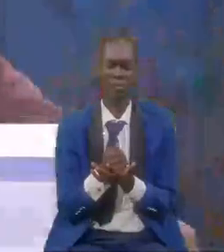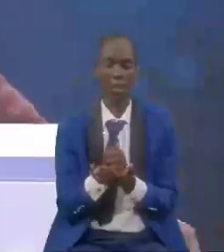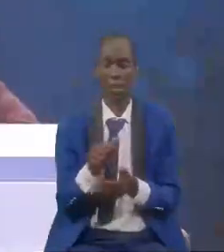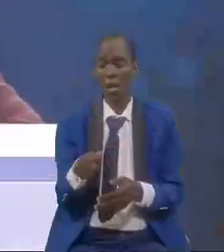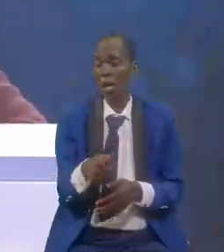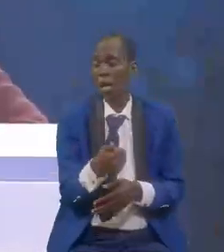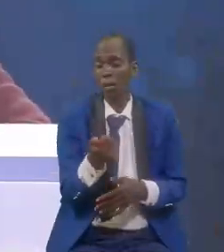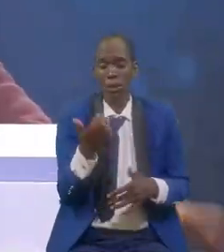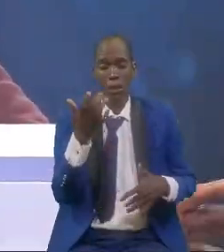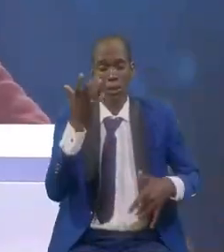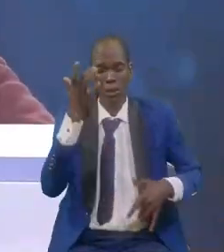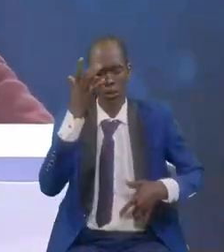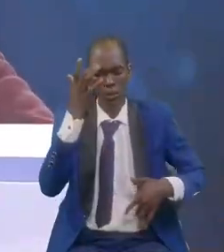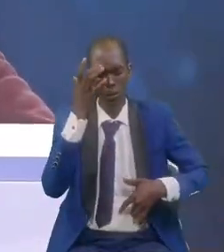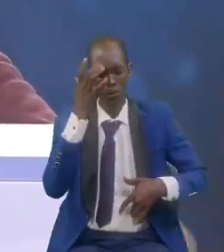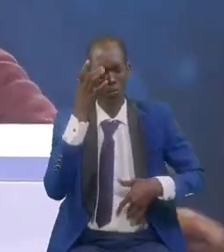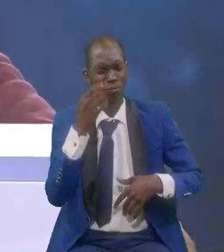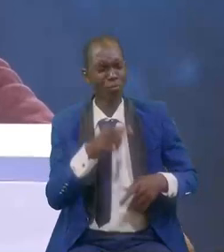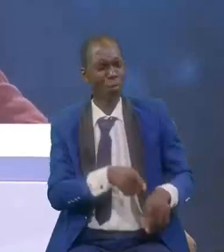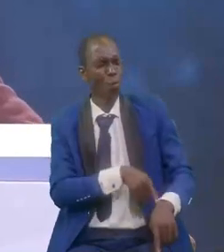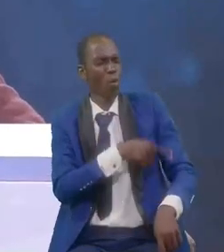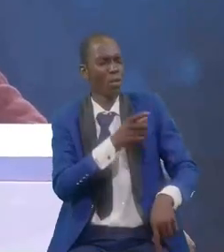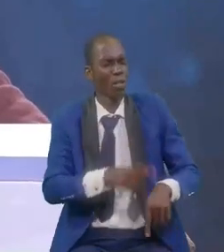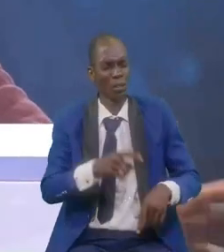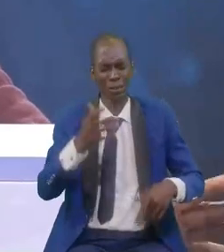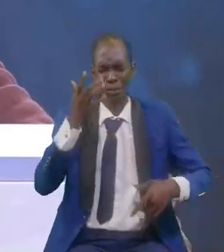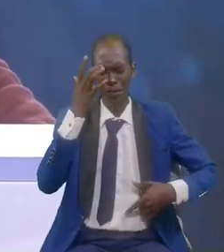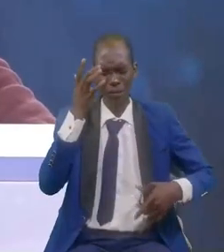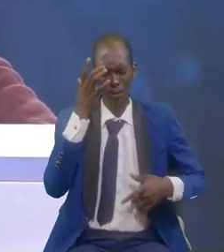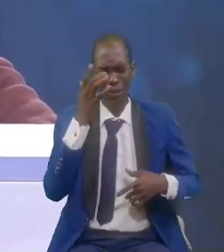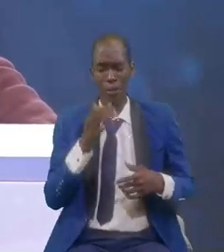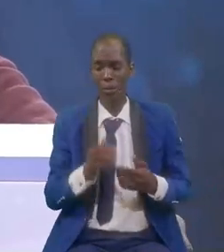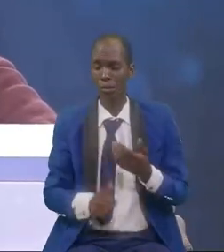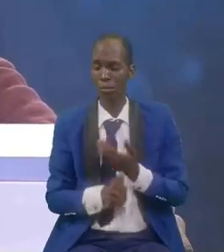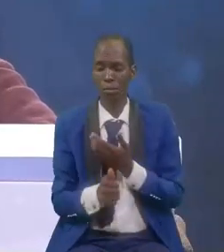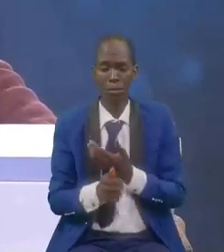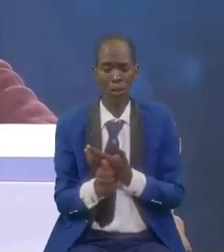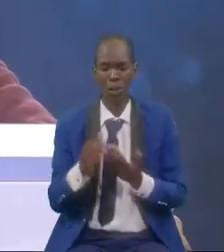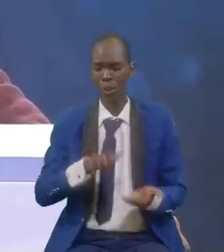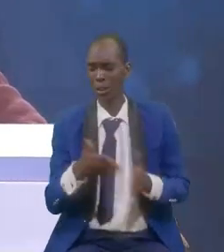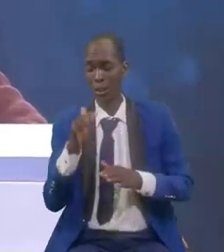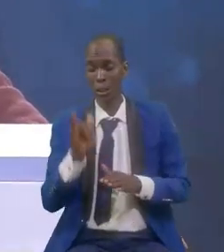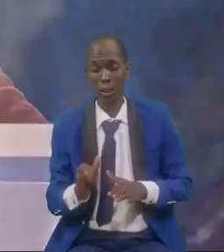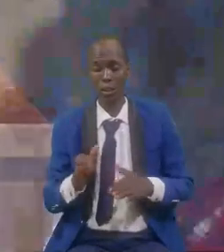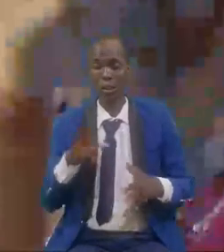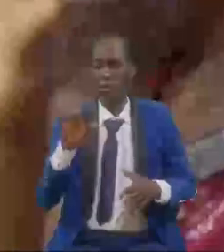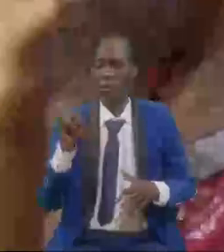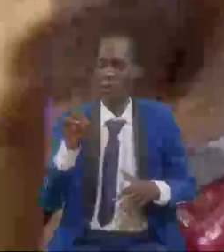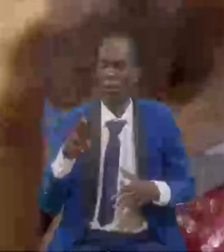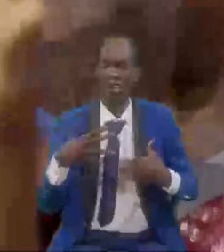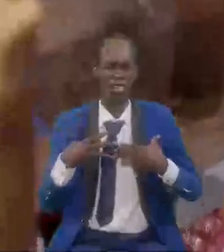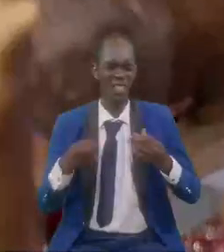Toute maladie de longue date, terminale, cancer, guéris-les maintenant.